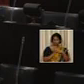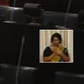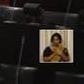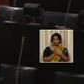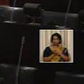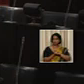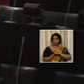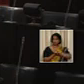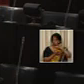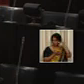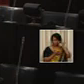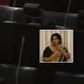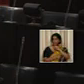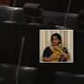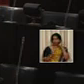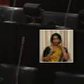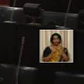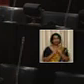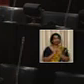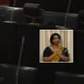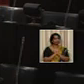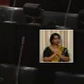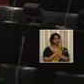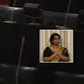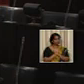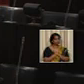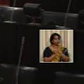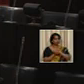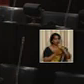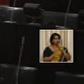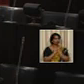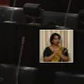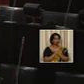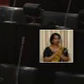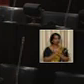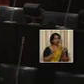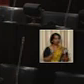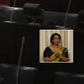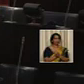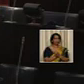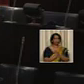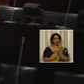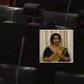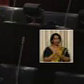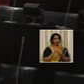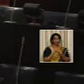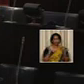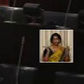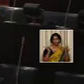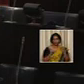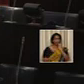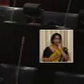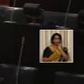වීම කියන කාරණාව රැකියා විදේශ රැකියා ක්ෂේත්‍රයට ගෙනෙන්නේ නැහැ නෛතිකව ගත්තහම. ඒ